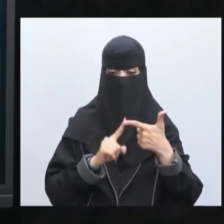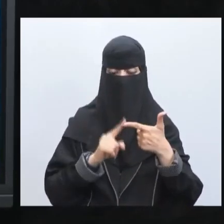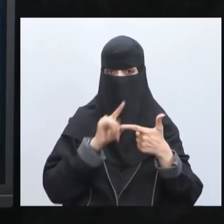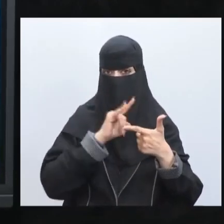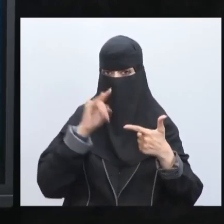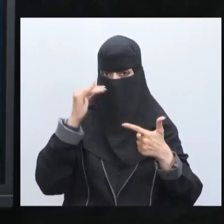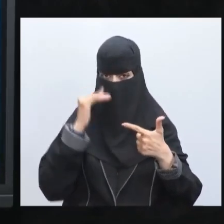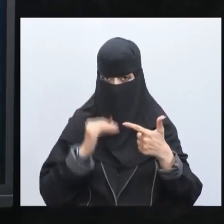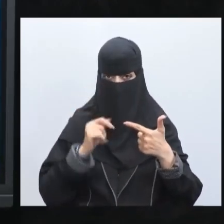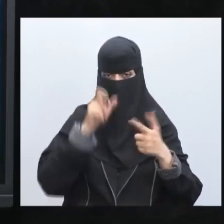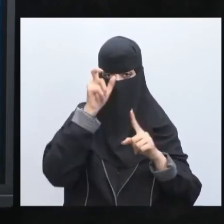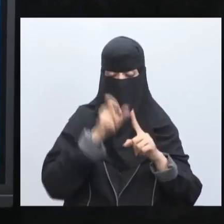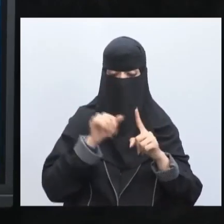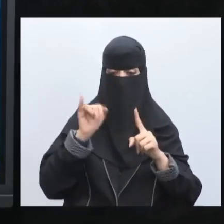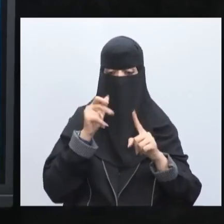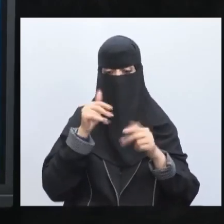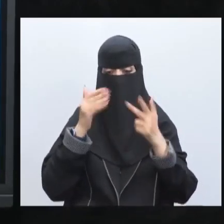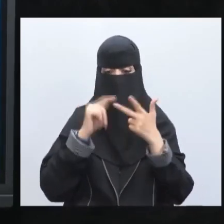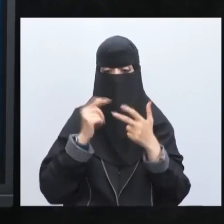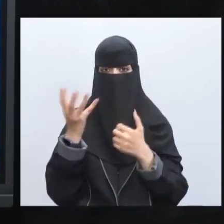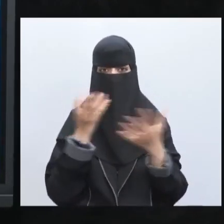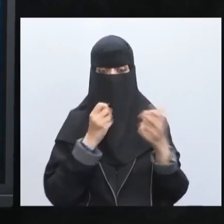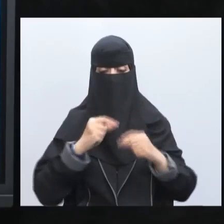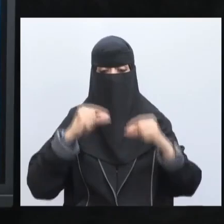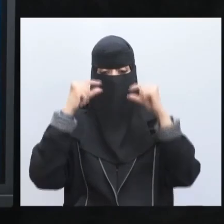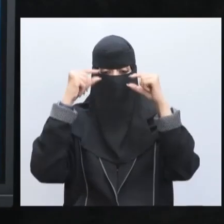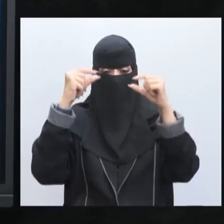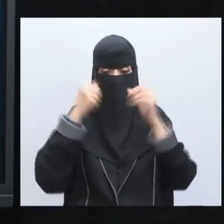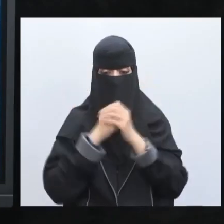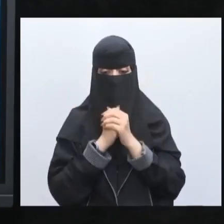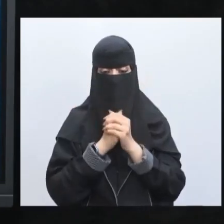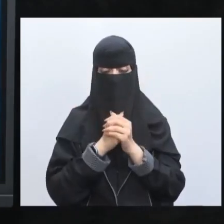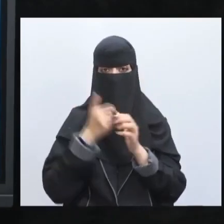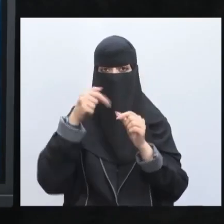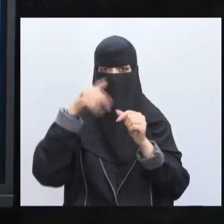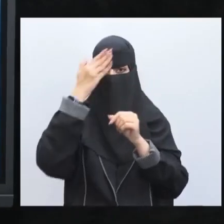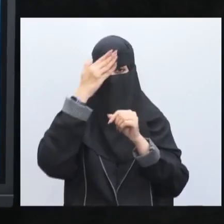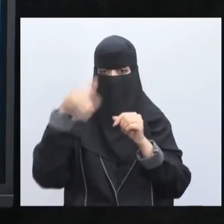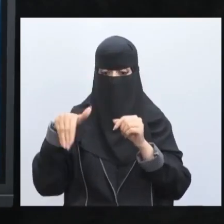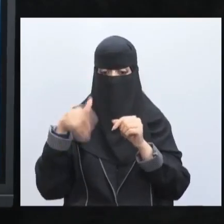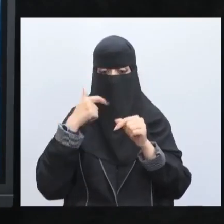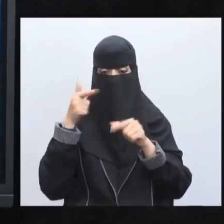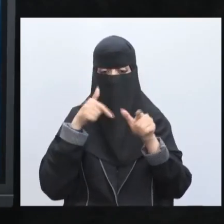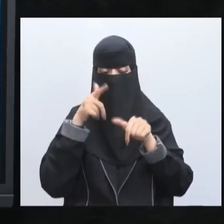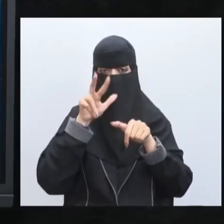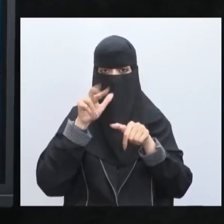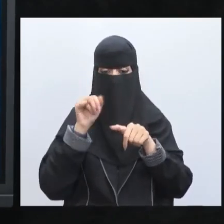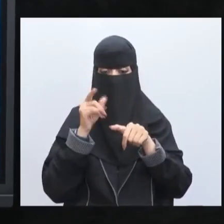التنازل ل المتنمر جمع الادله وكذلك